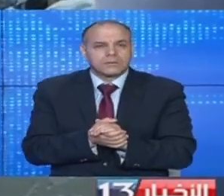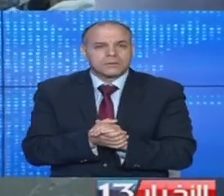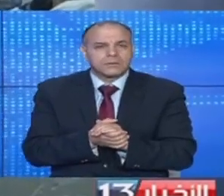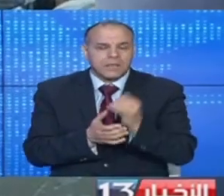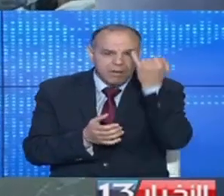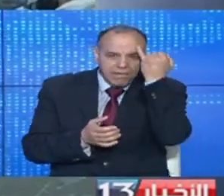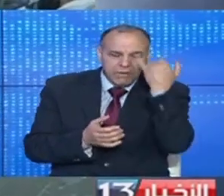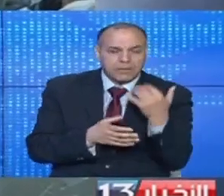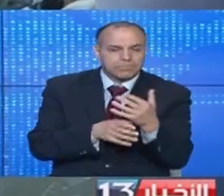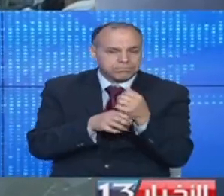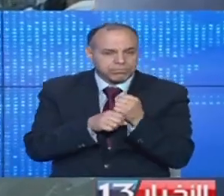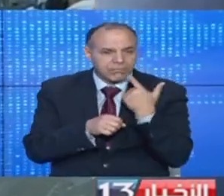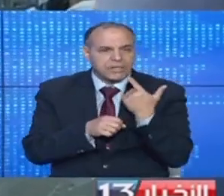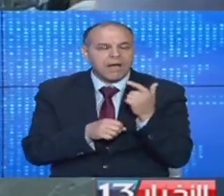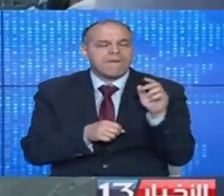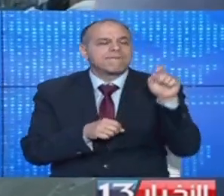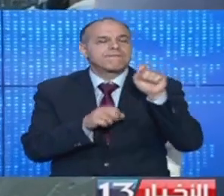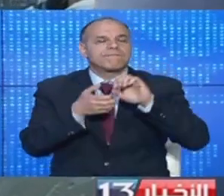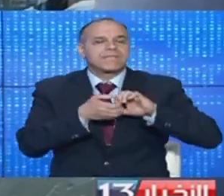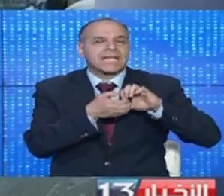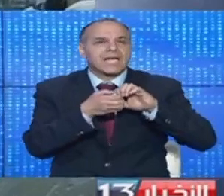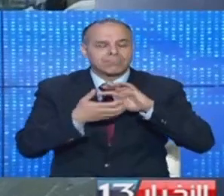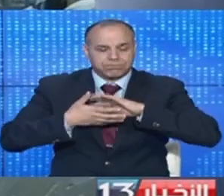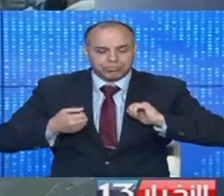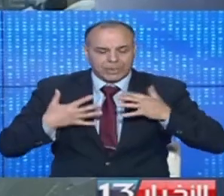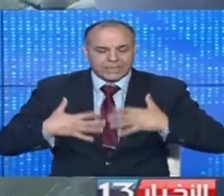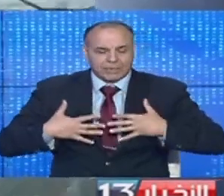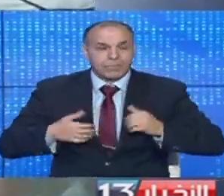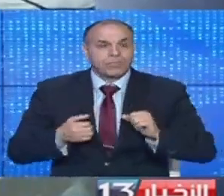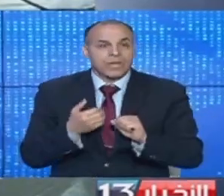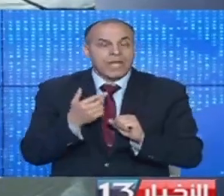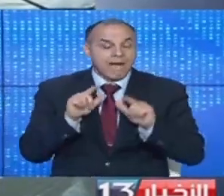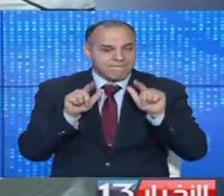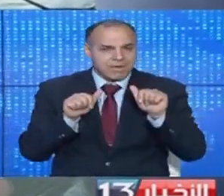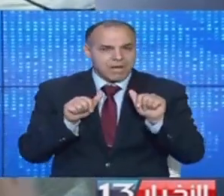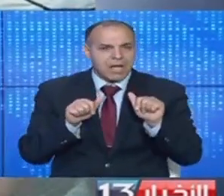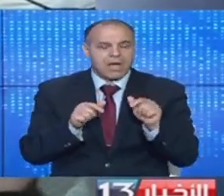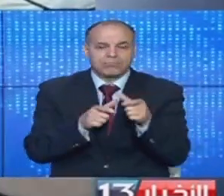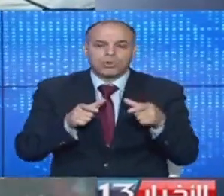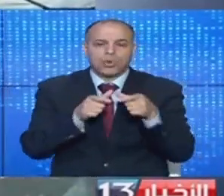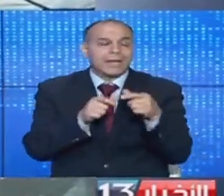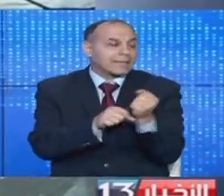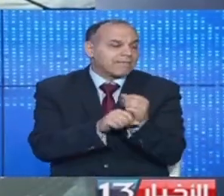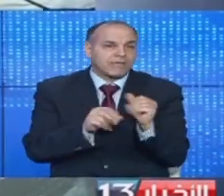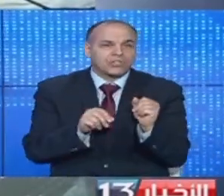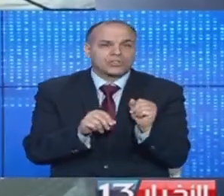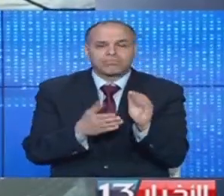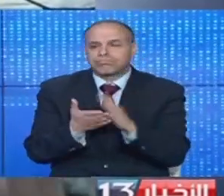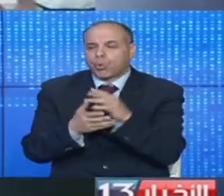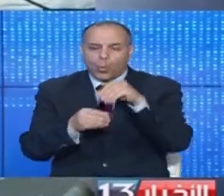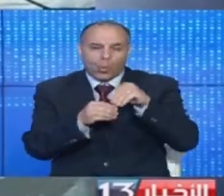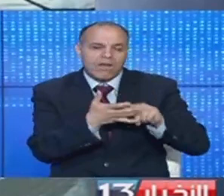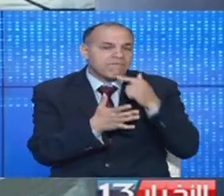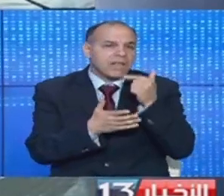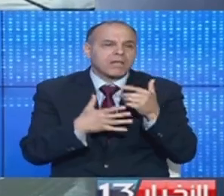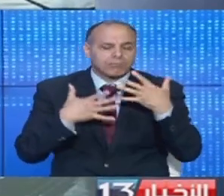والمبادره متاعنا تبنيتها الفيدراليه التونسيه للنسيج والاكساء، باش يكون عندنا كيت، الكيت باش يكون فيه المعدات هذه الكل،